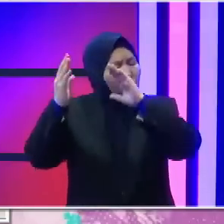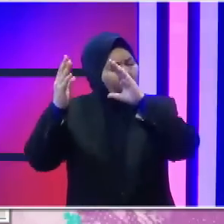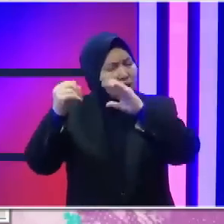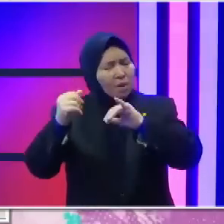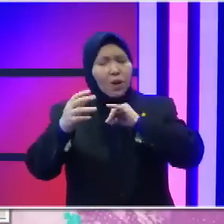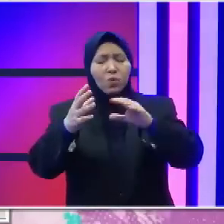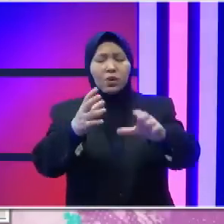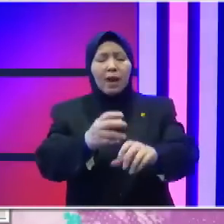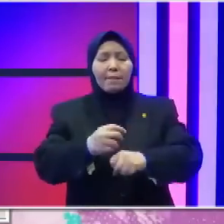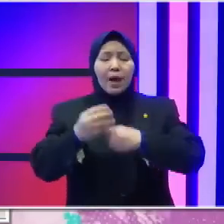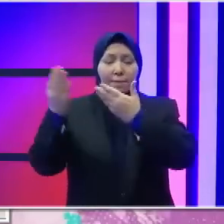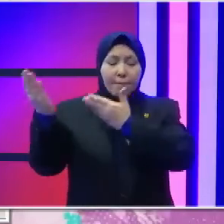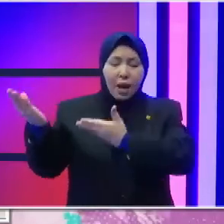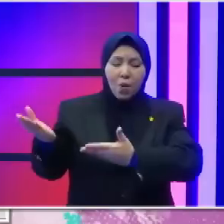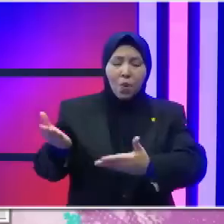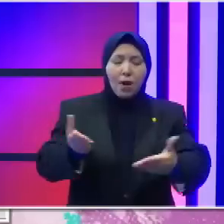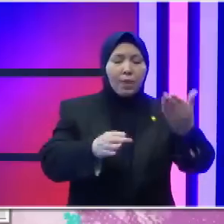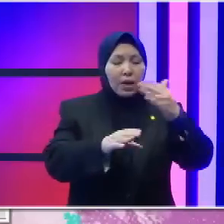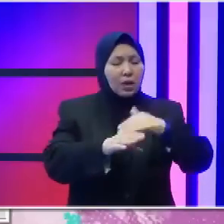إني